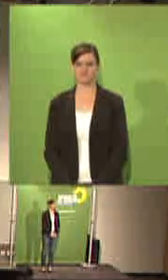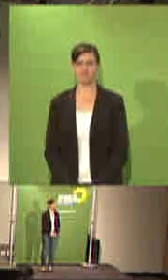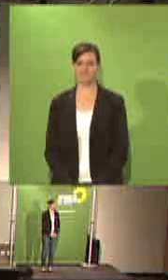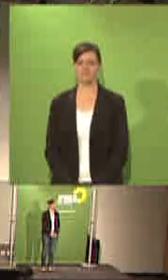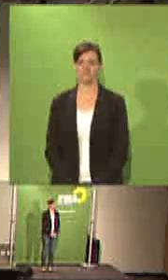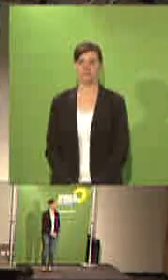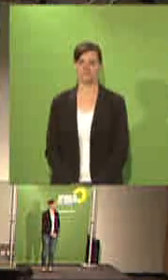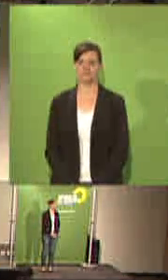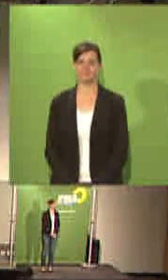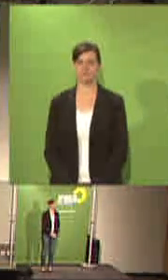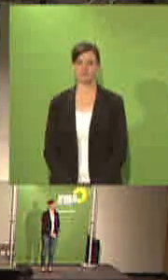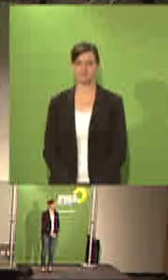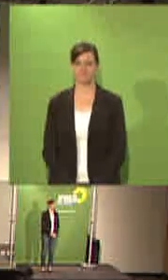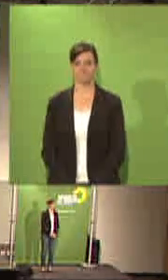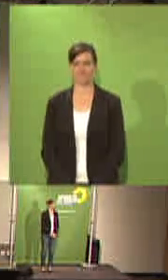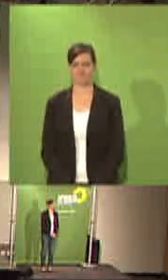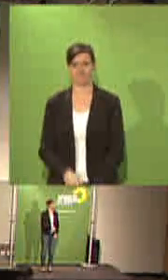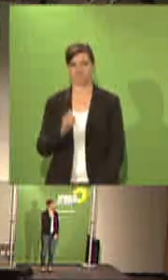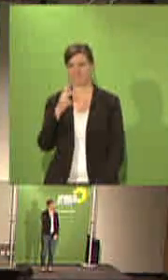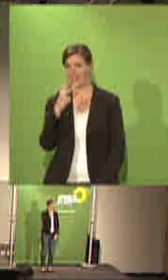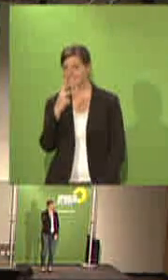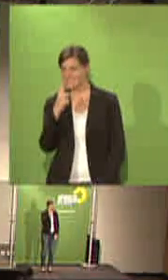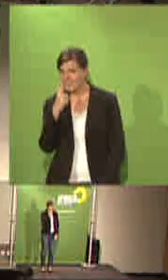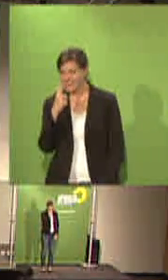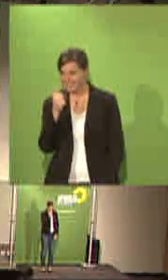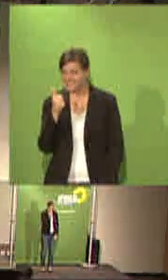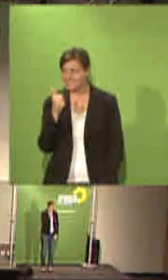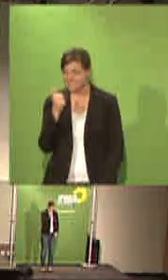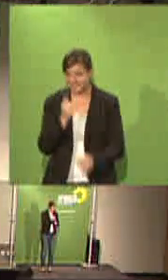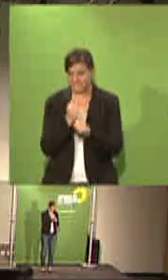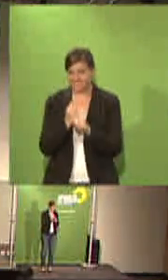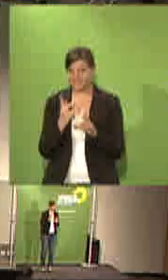dann aber schnell. So, 3, 2, 1.